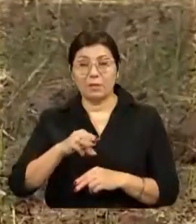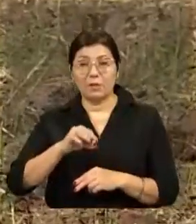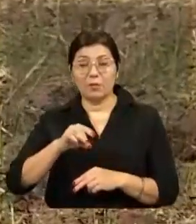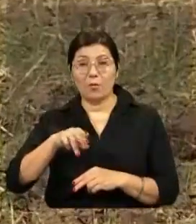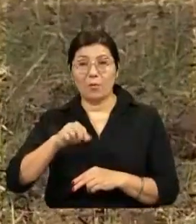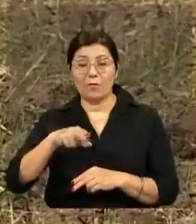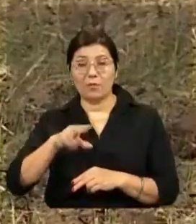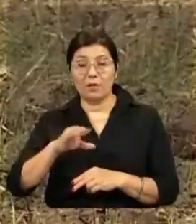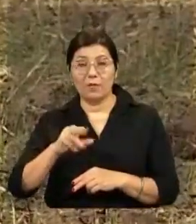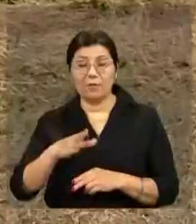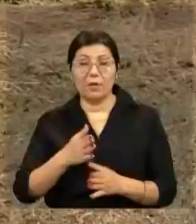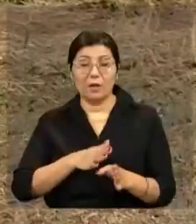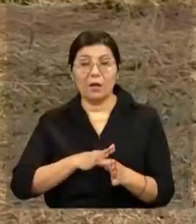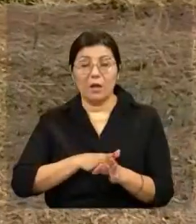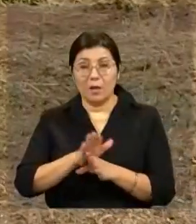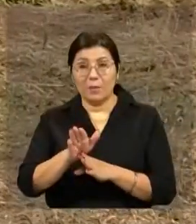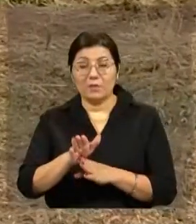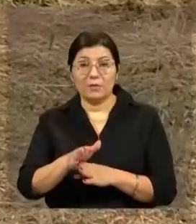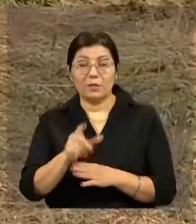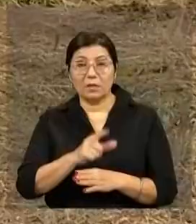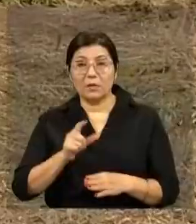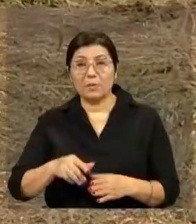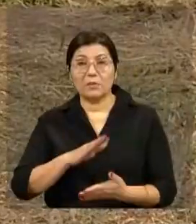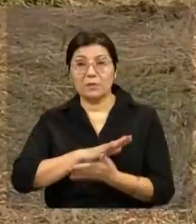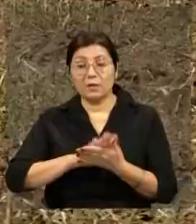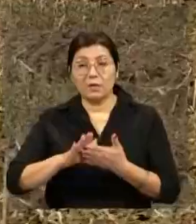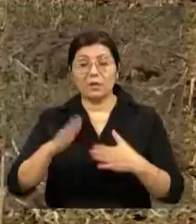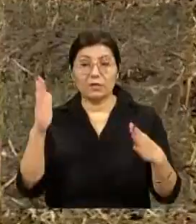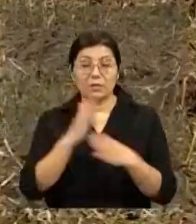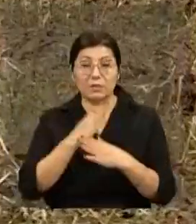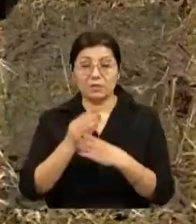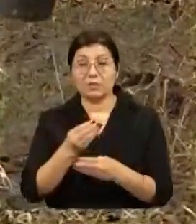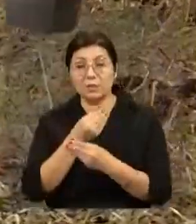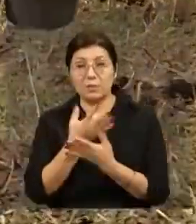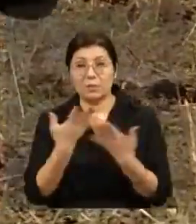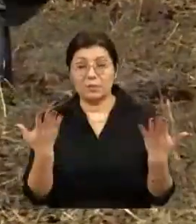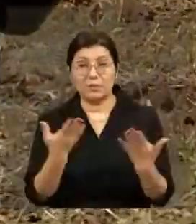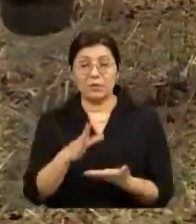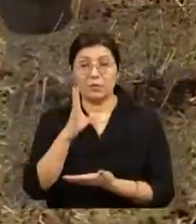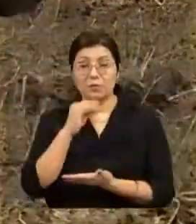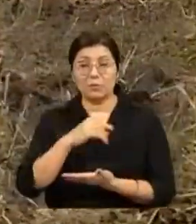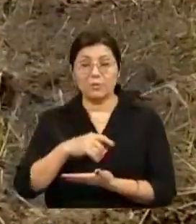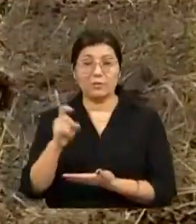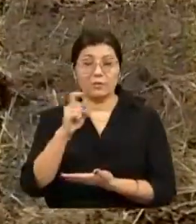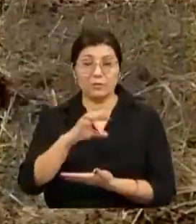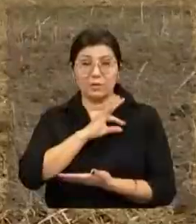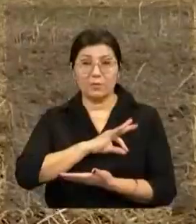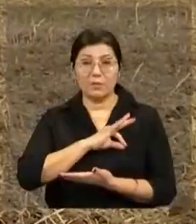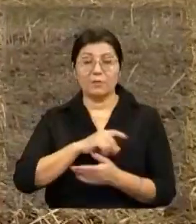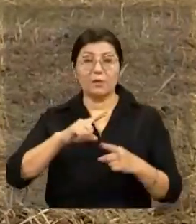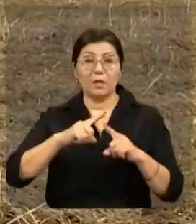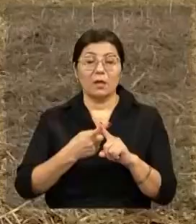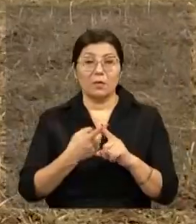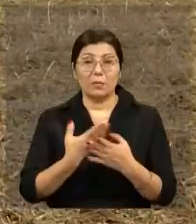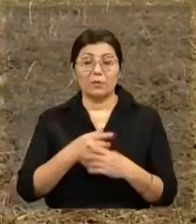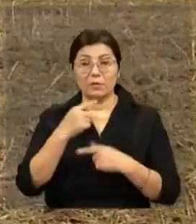население собственной экологически чистой продукцией. Перебоя с поливом картофеля в выходящем году не было. Успешно в хозяйстве применяют агротехнологические методы.